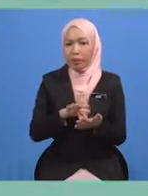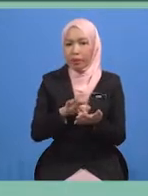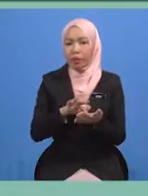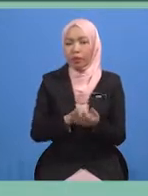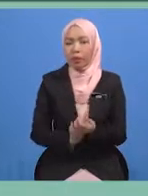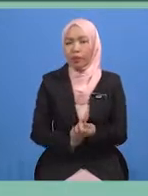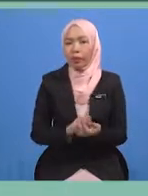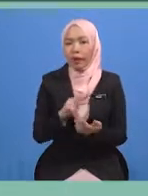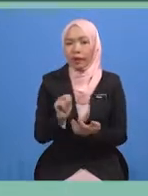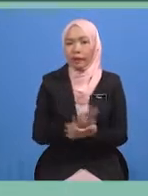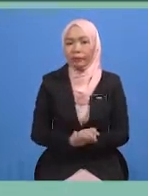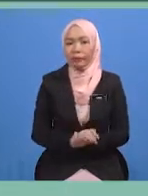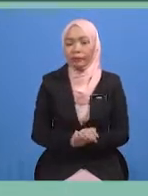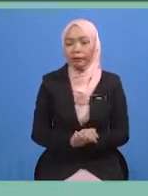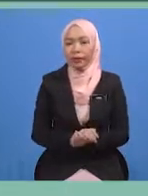Gelombang mikro